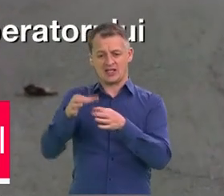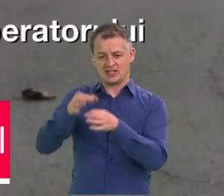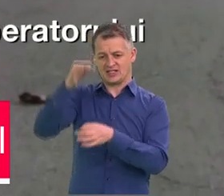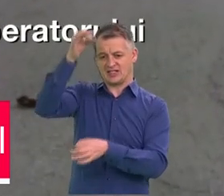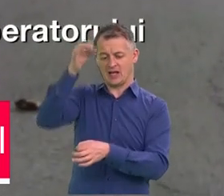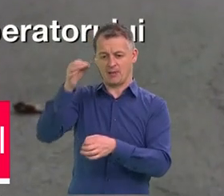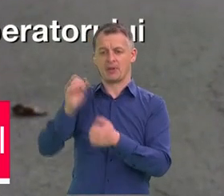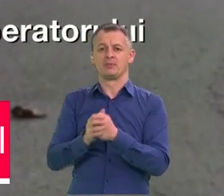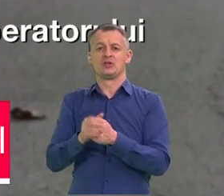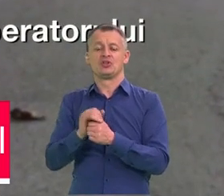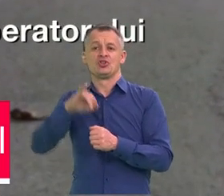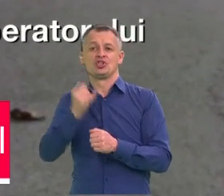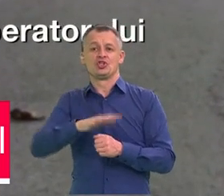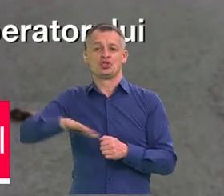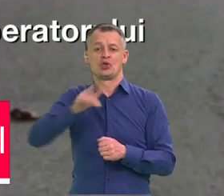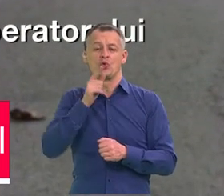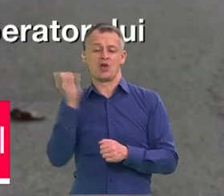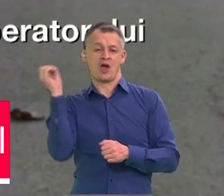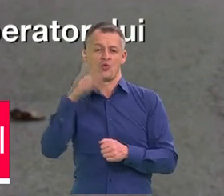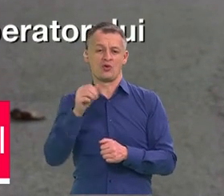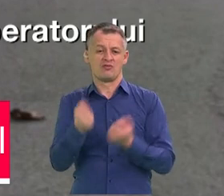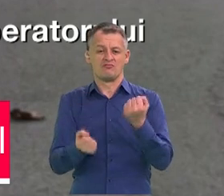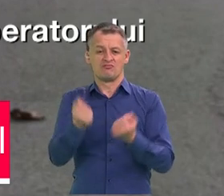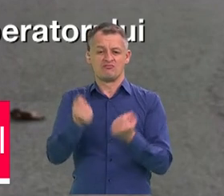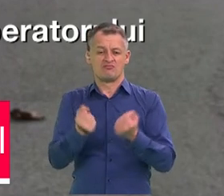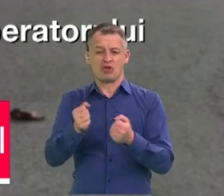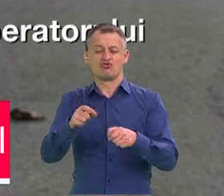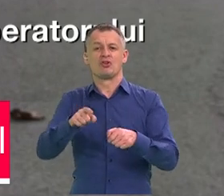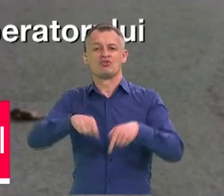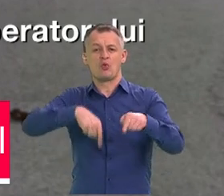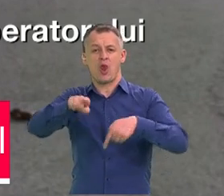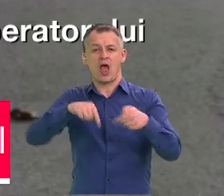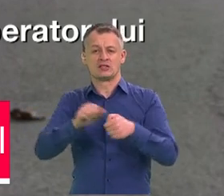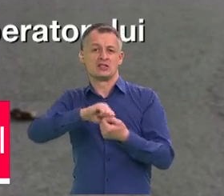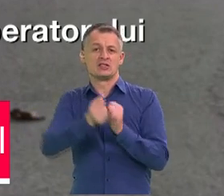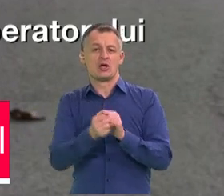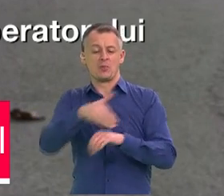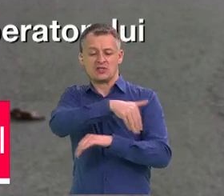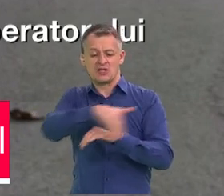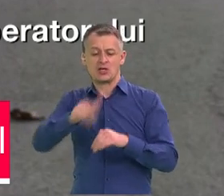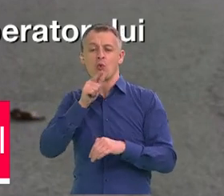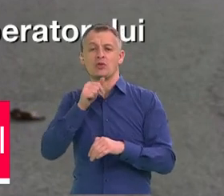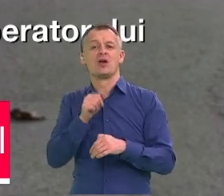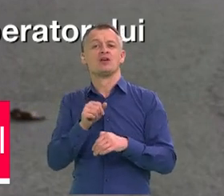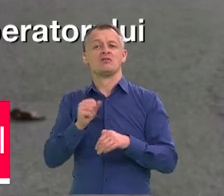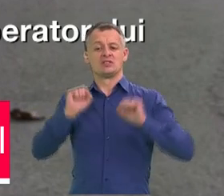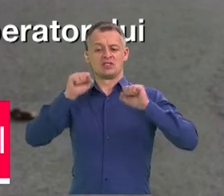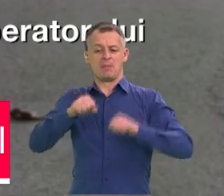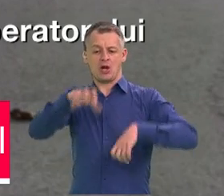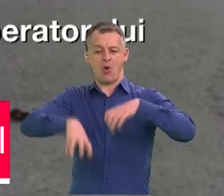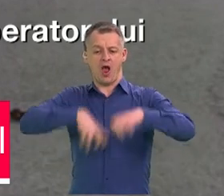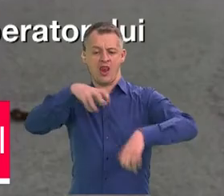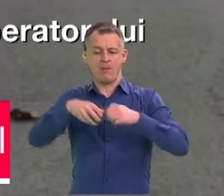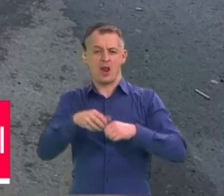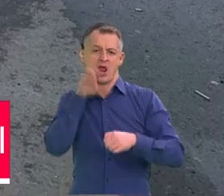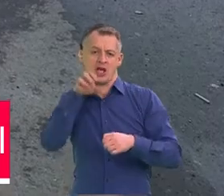unde se aruncă pe jos gunoiul când stai în mașină în trafic, pe stradă, în zonele intercirculate sau acolo unde stăpânii animalelor de companie nu strâng